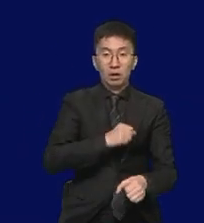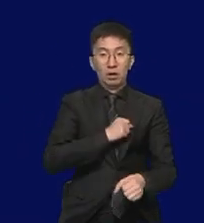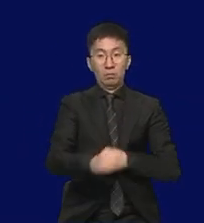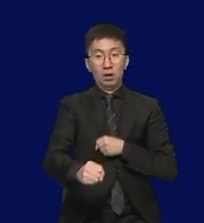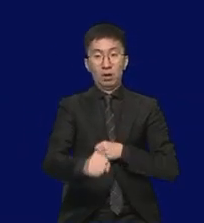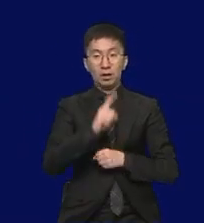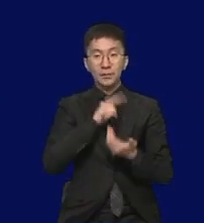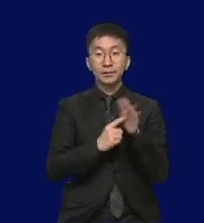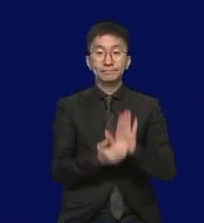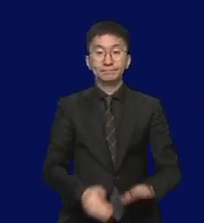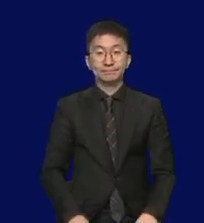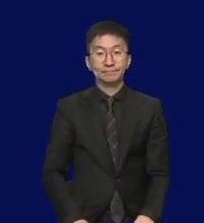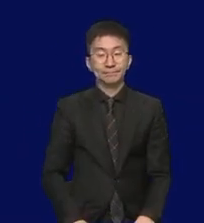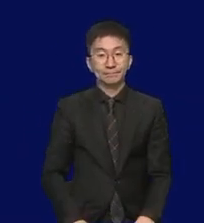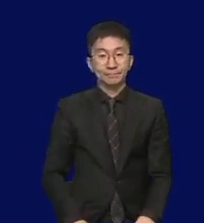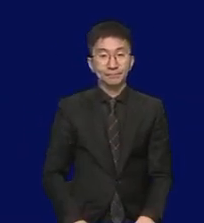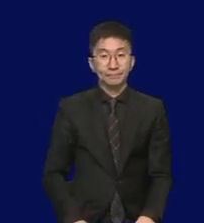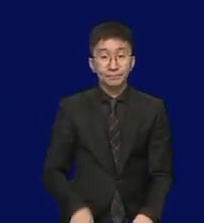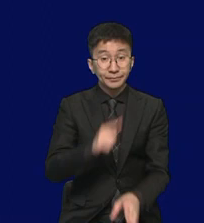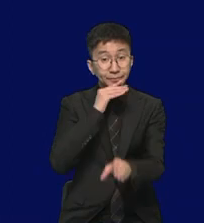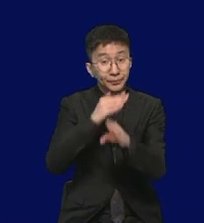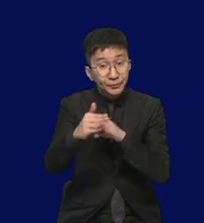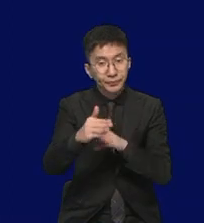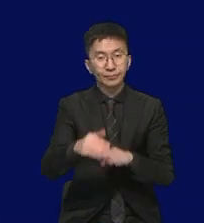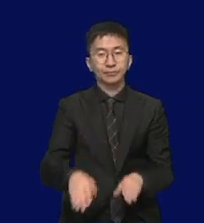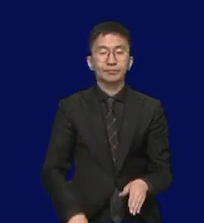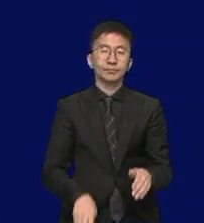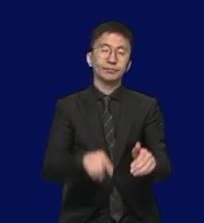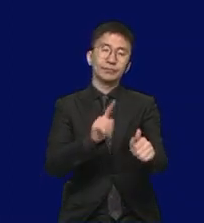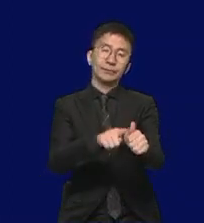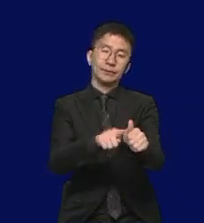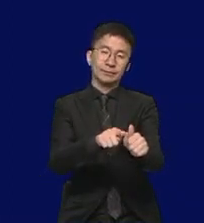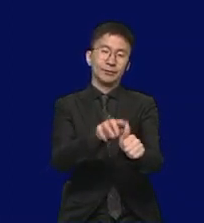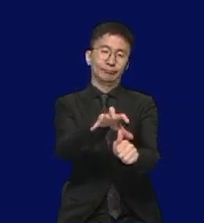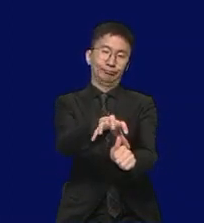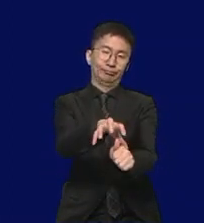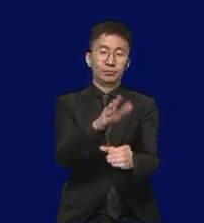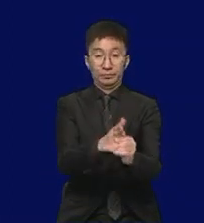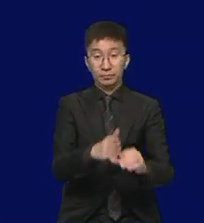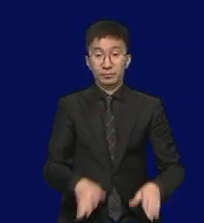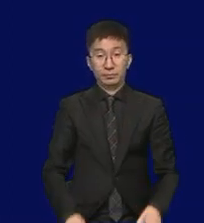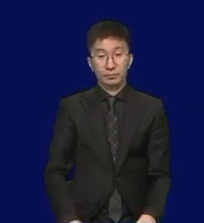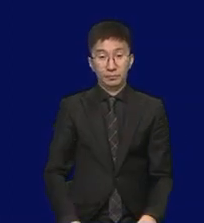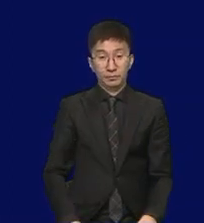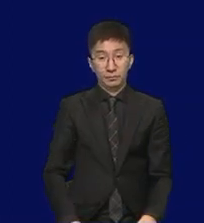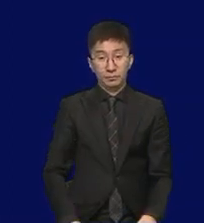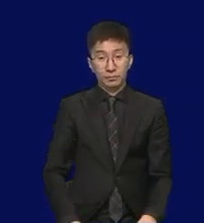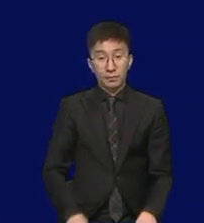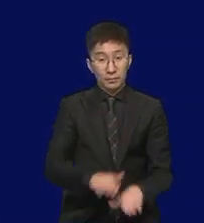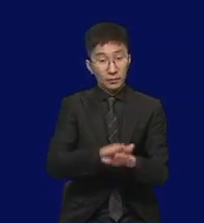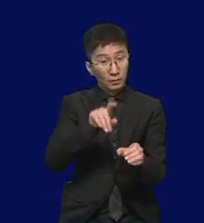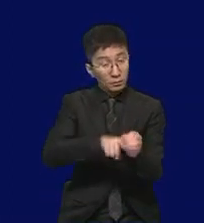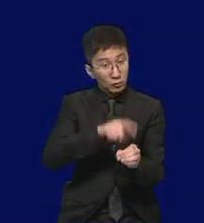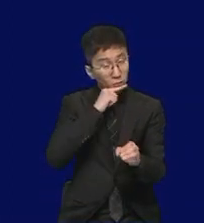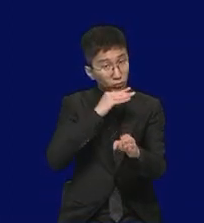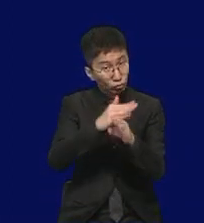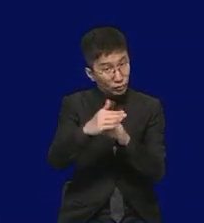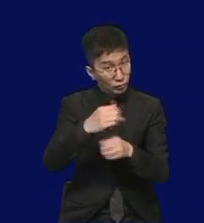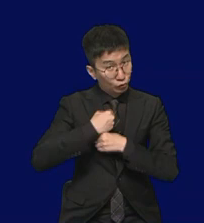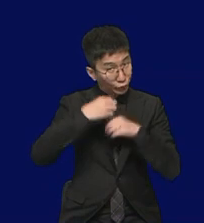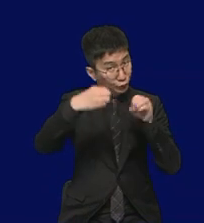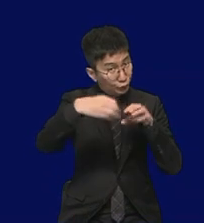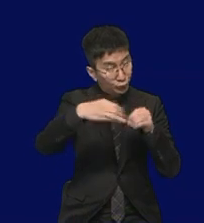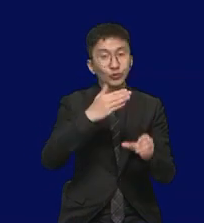발생했다고 확인했습니다. 현재 북한이 이 인원의 신병을 확보하고 있는 것으로 파악하고 있으며 사건 해결을 위해